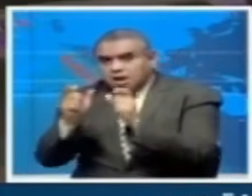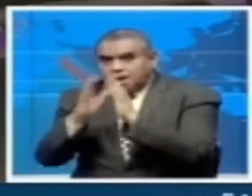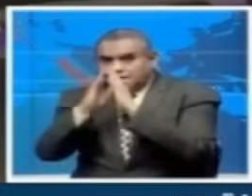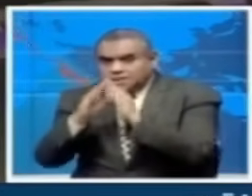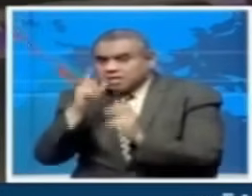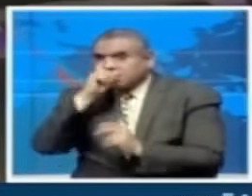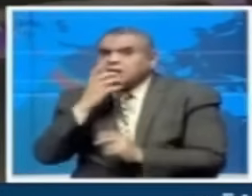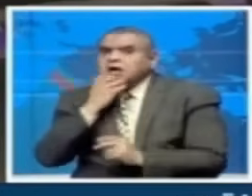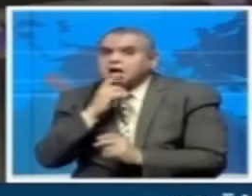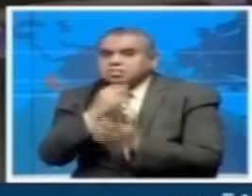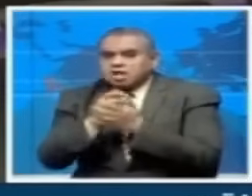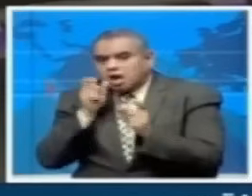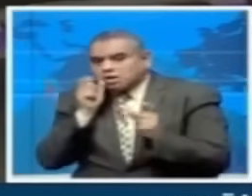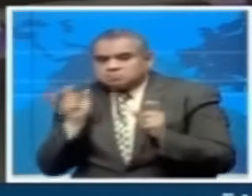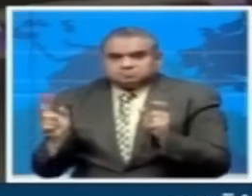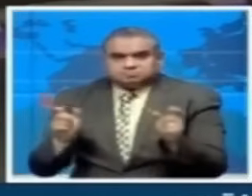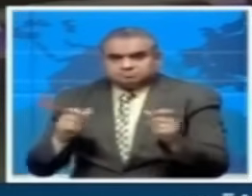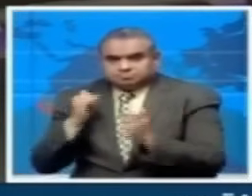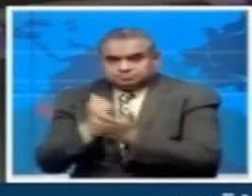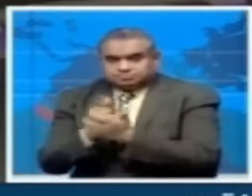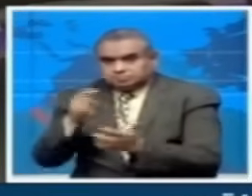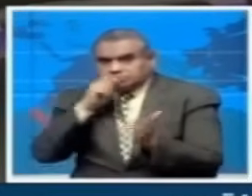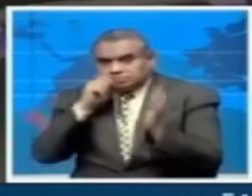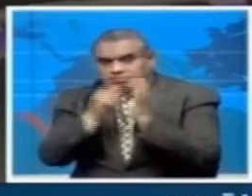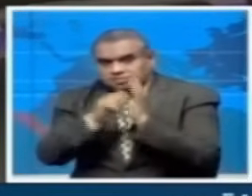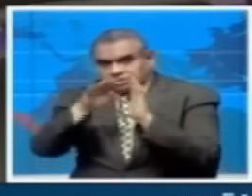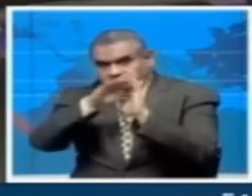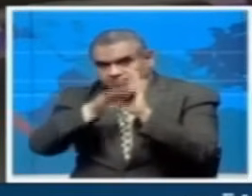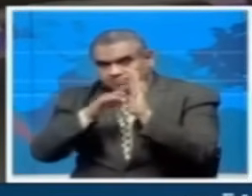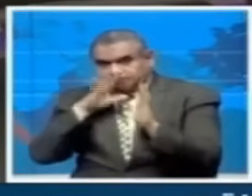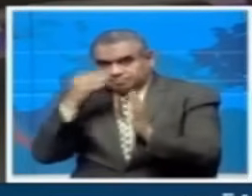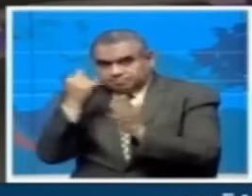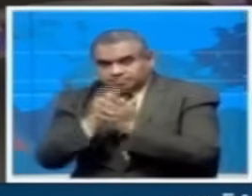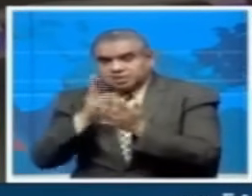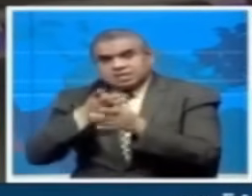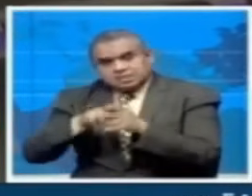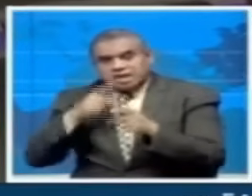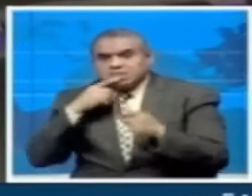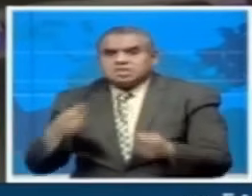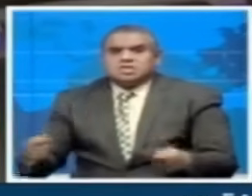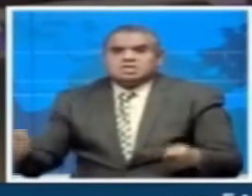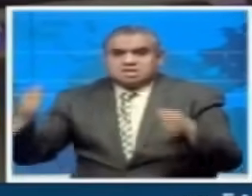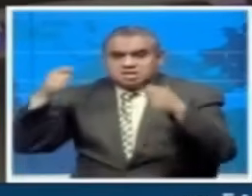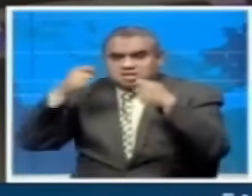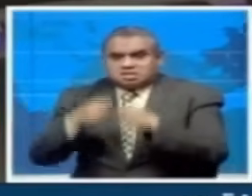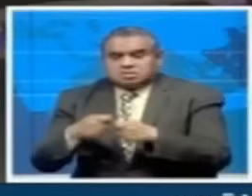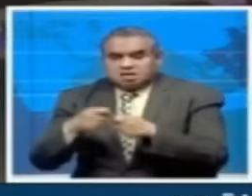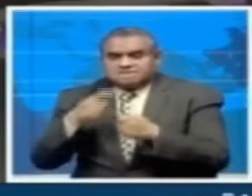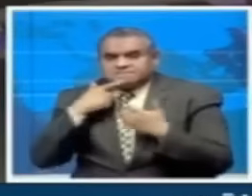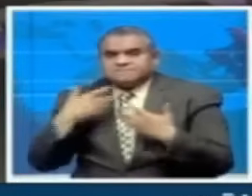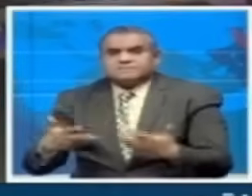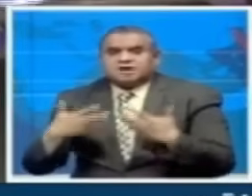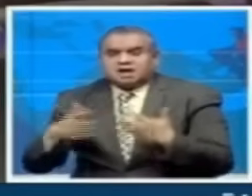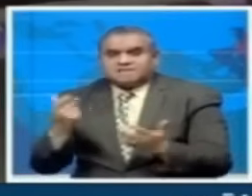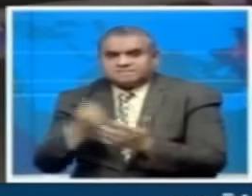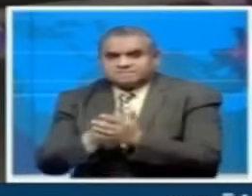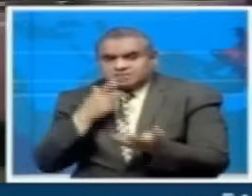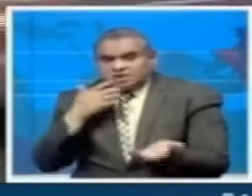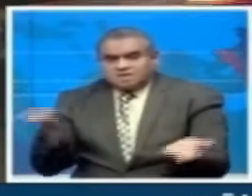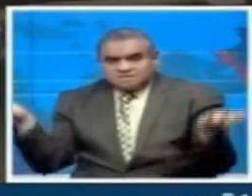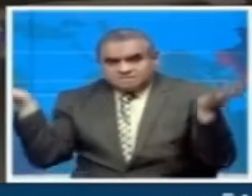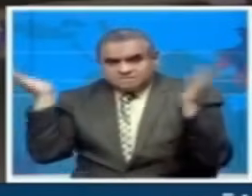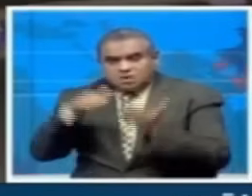التزامها ببنود تنفيذ هذه الاتفاقية. يضاف أيضا إلى ذلك سهولة ودفع لعدد كبير